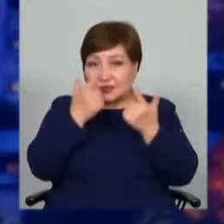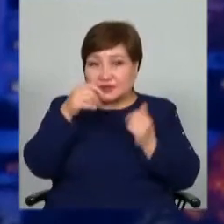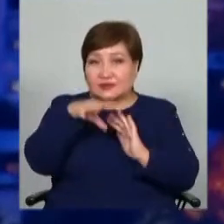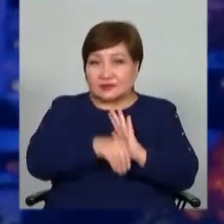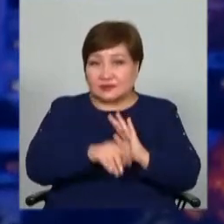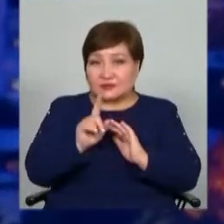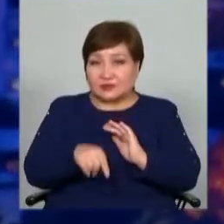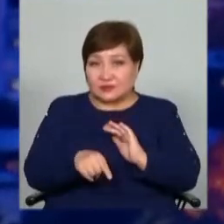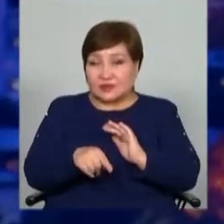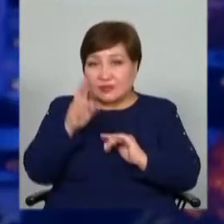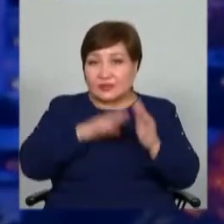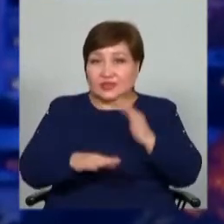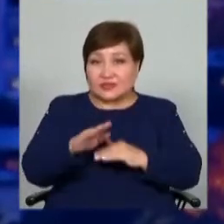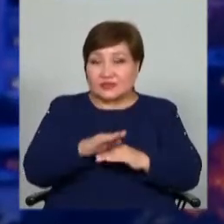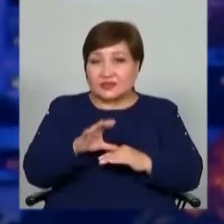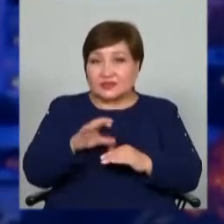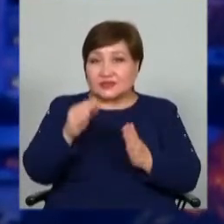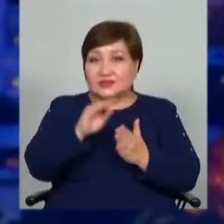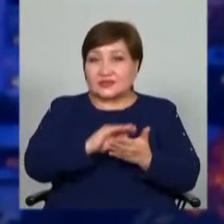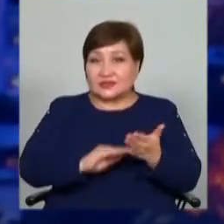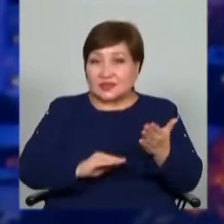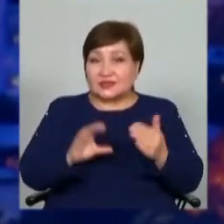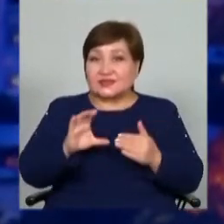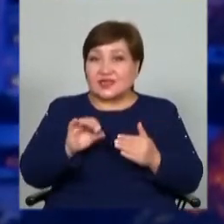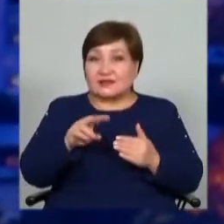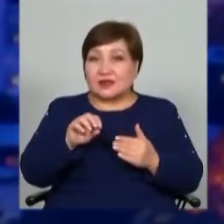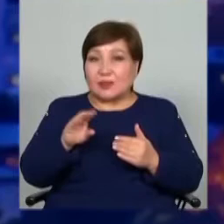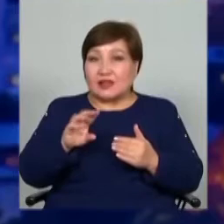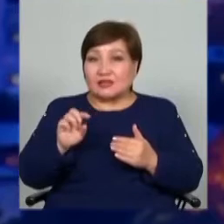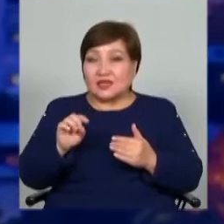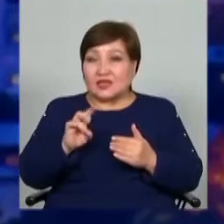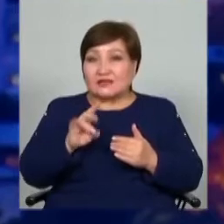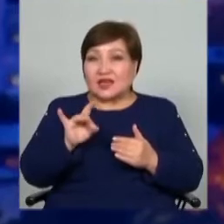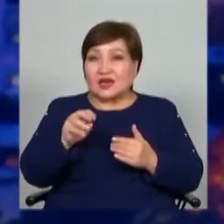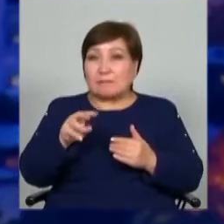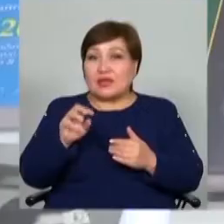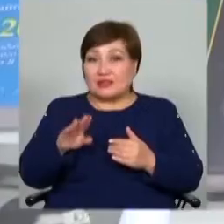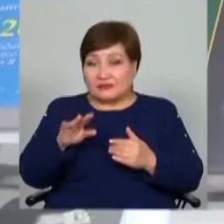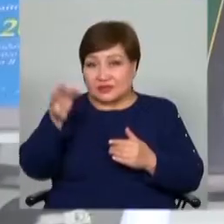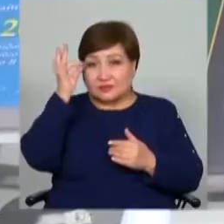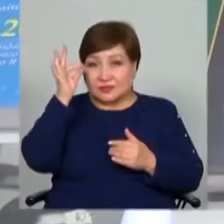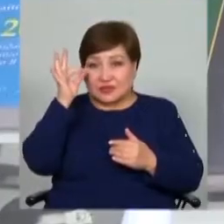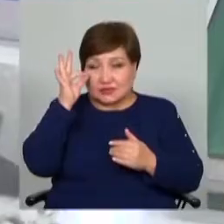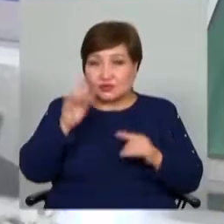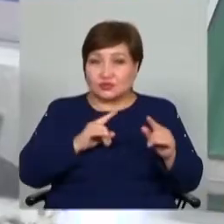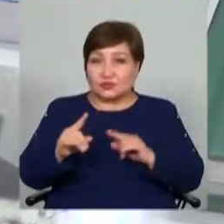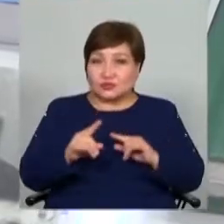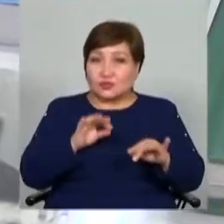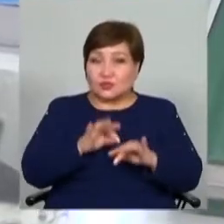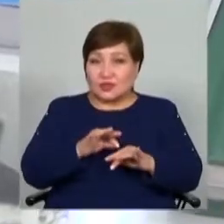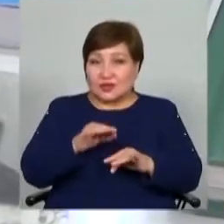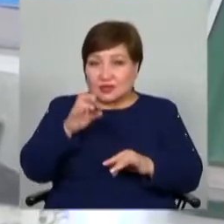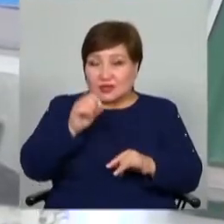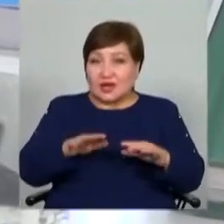Алматыда белгілі режиссер, сценарист Сатыбалды Нарымбетовті еске алуға арналған халықаралық дөңгелек үстел өтті. Жиынға Қазақстанның халық әртістері, өнер